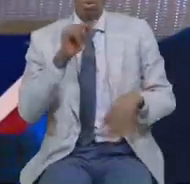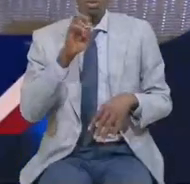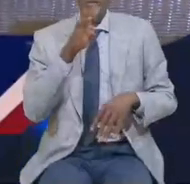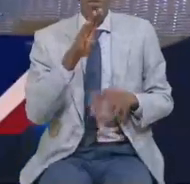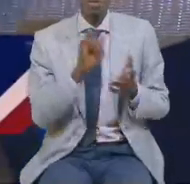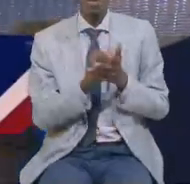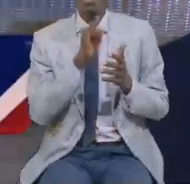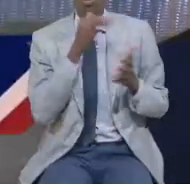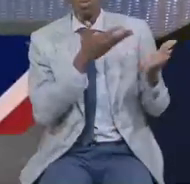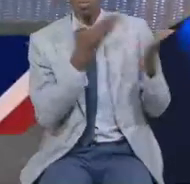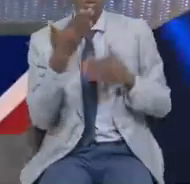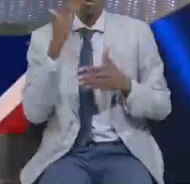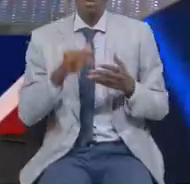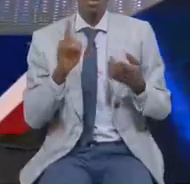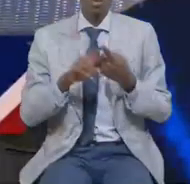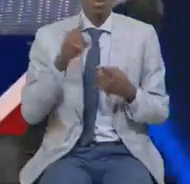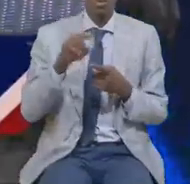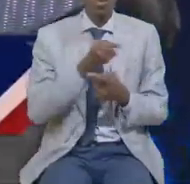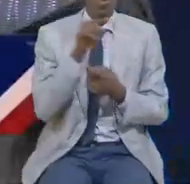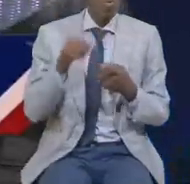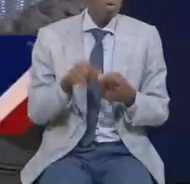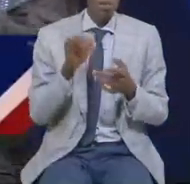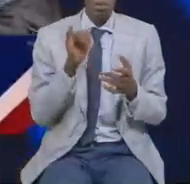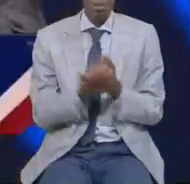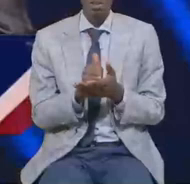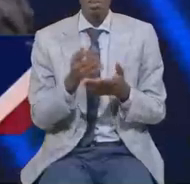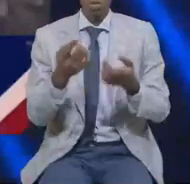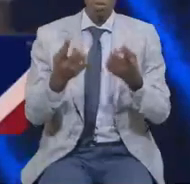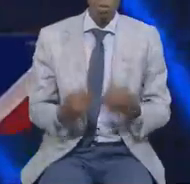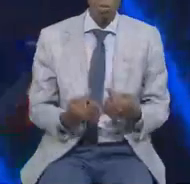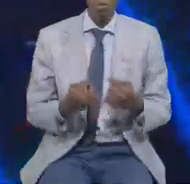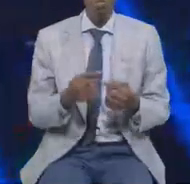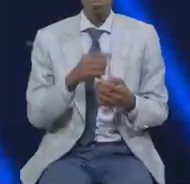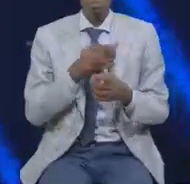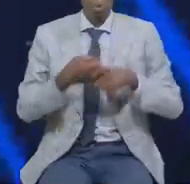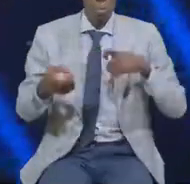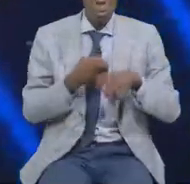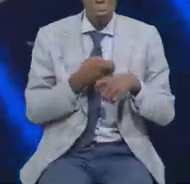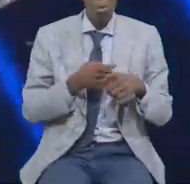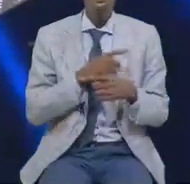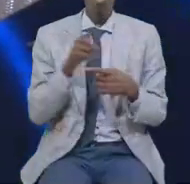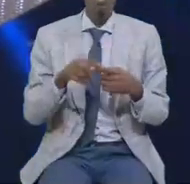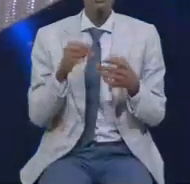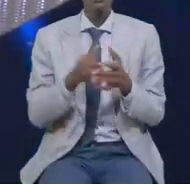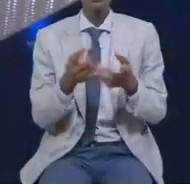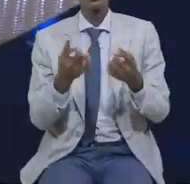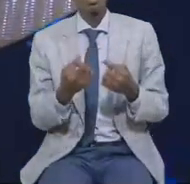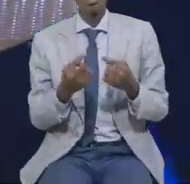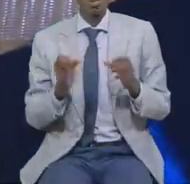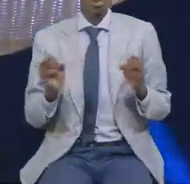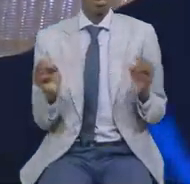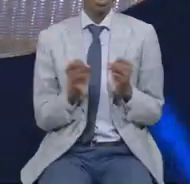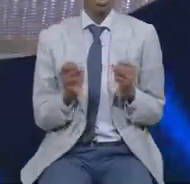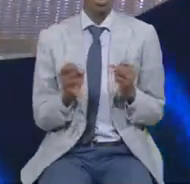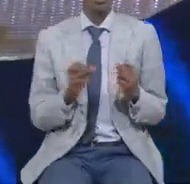pas. Lorsque cela arrive, la persécution, lorsque cela arrive, la menace, lorsque